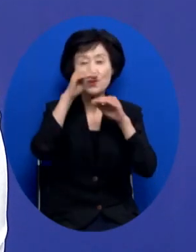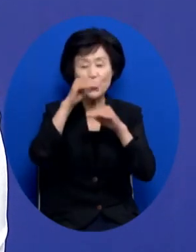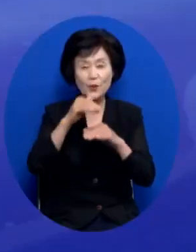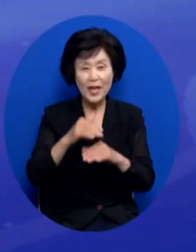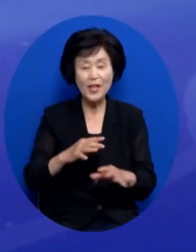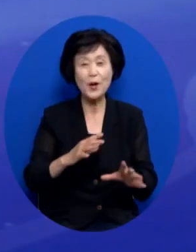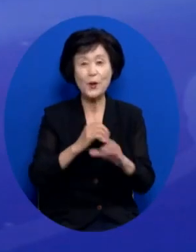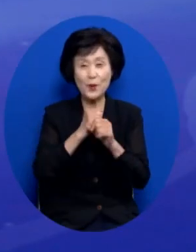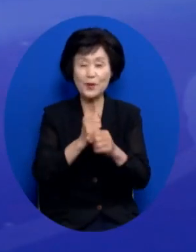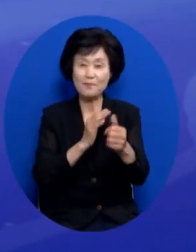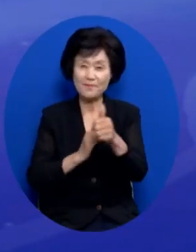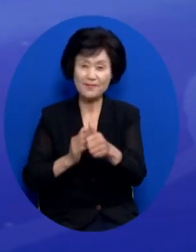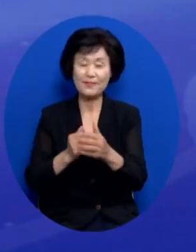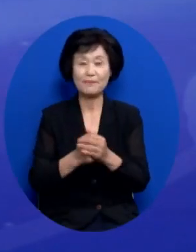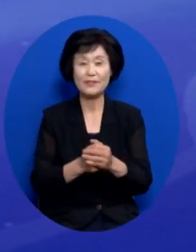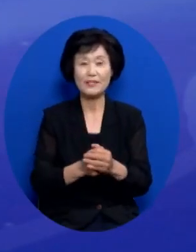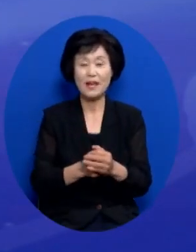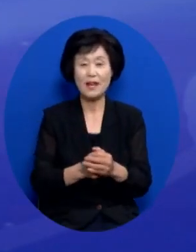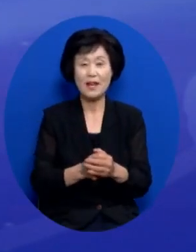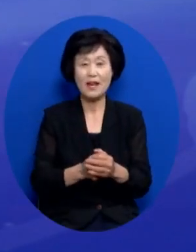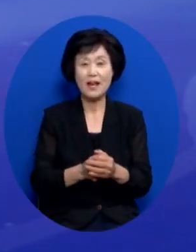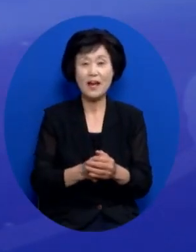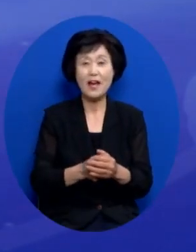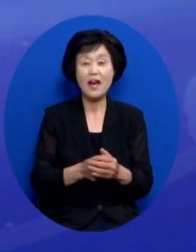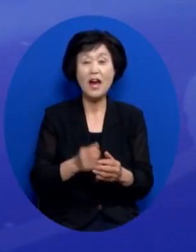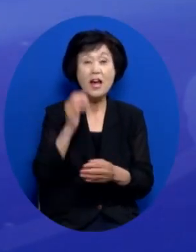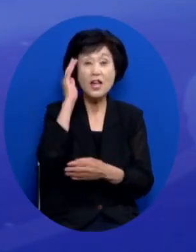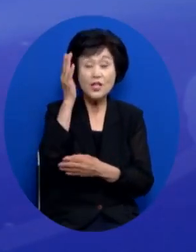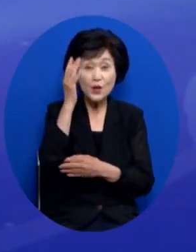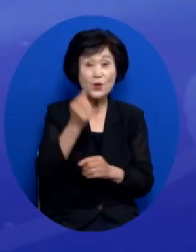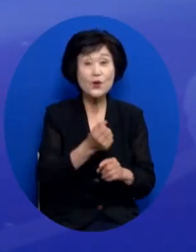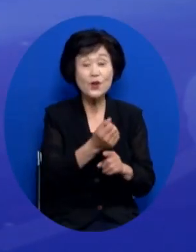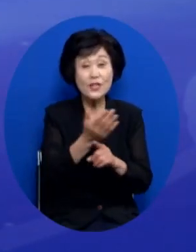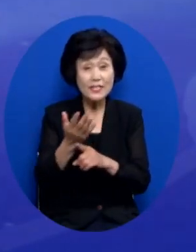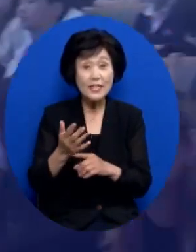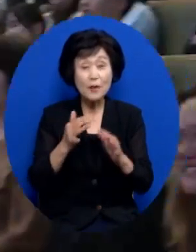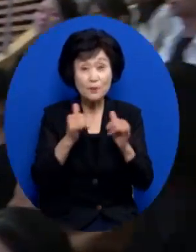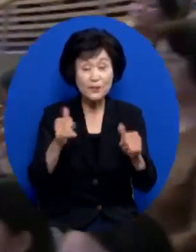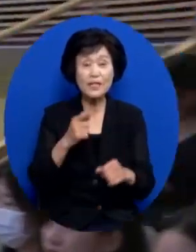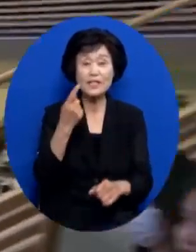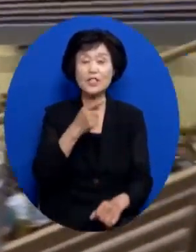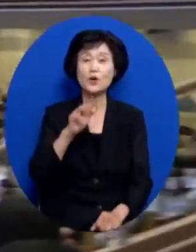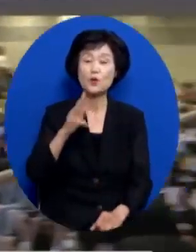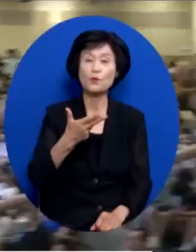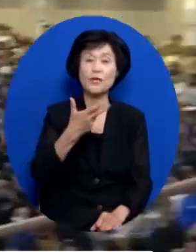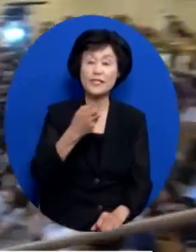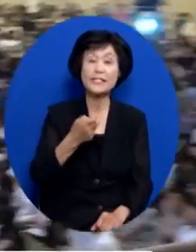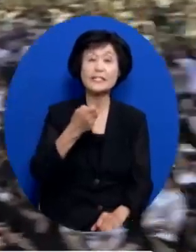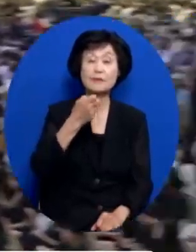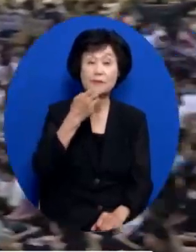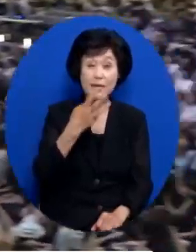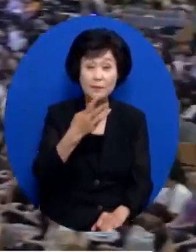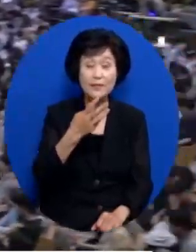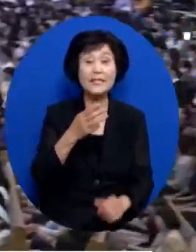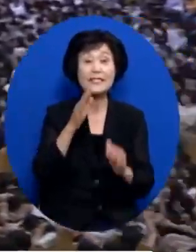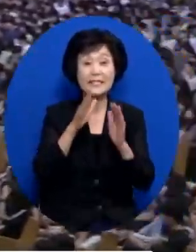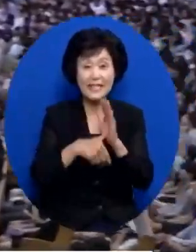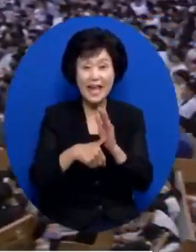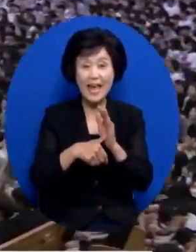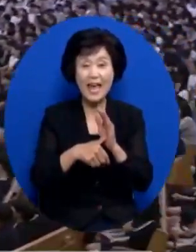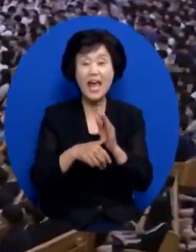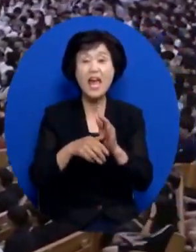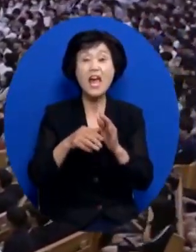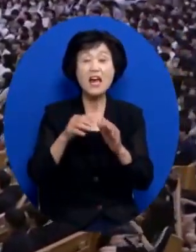네, 한마디로 전달이었습니다. 먼저 설교를 전한 인물이 1973년 당시 빌리 그레엄 목사의